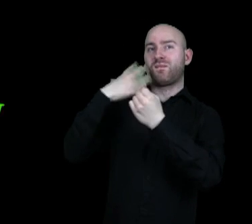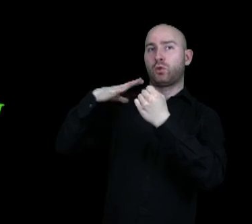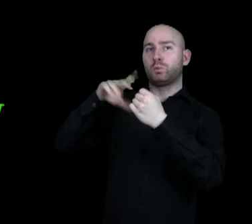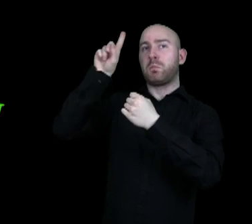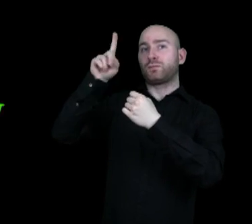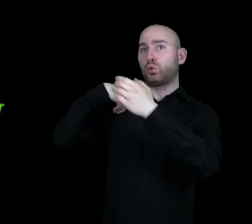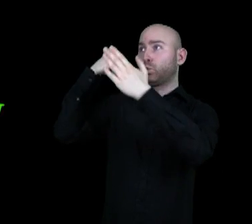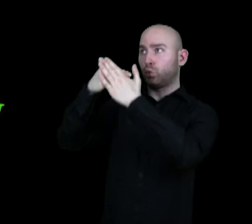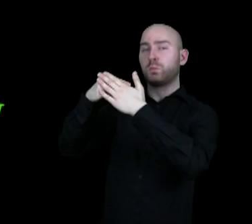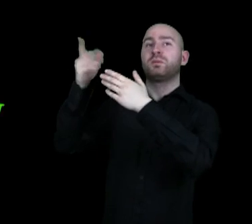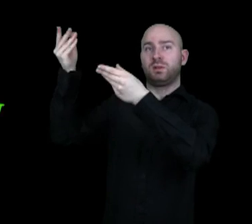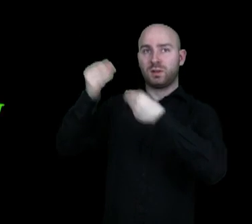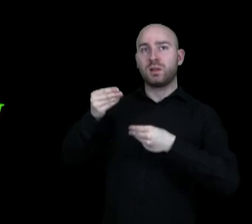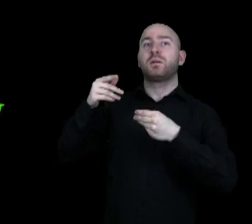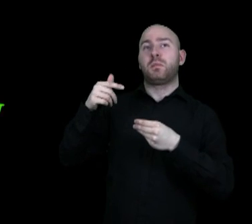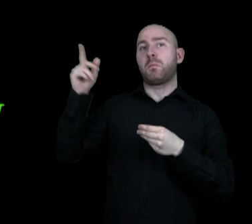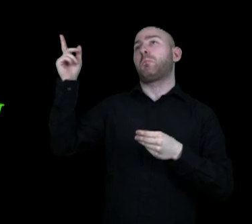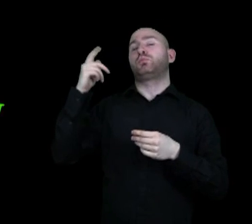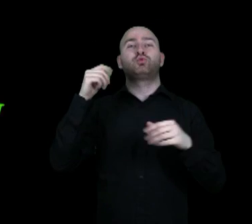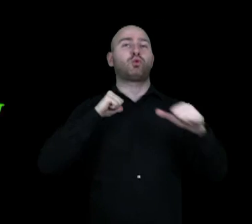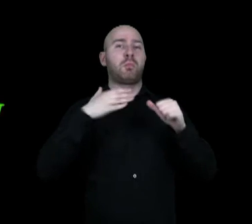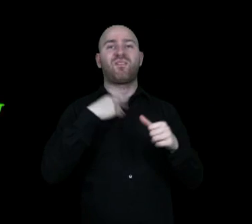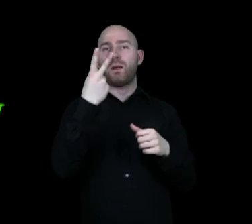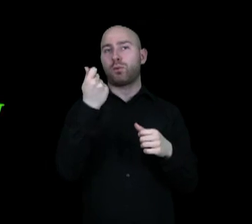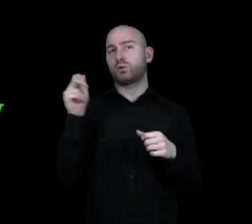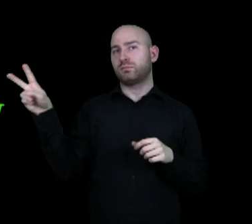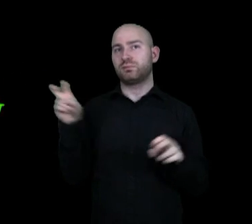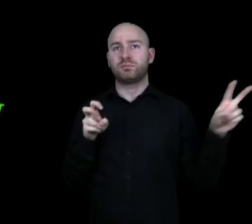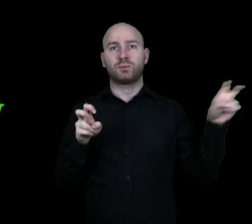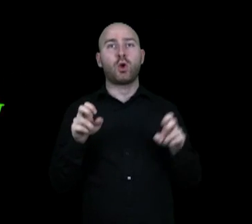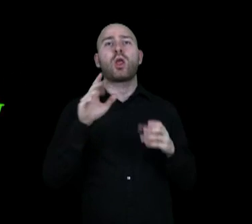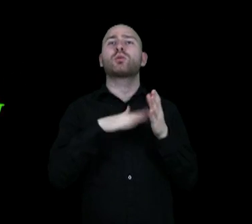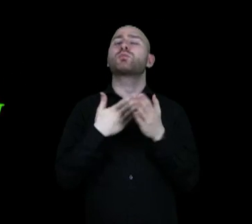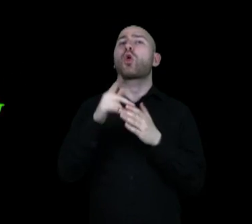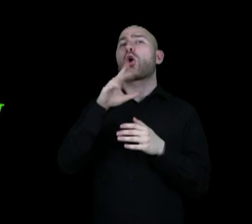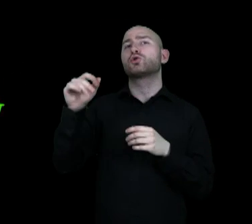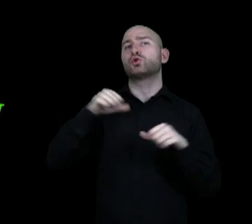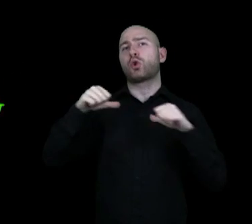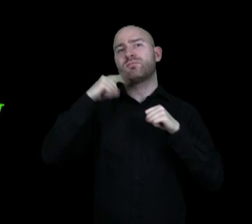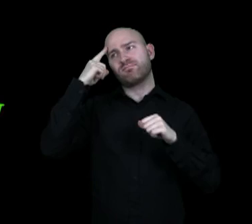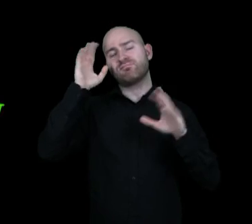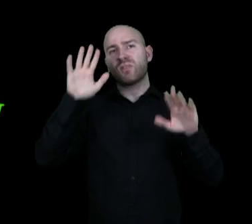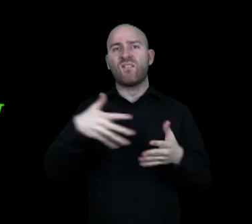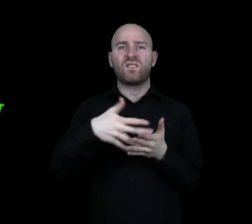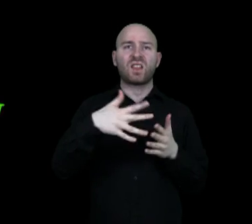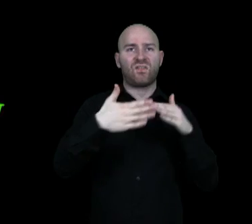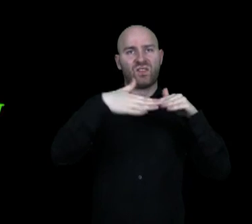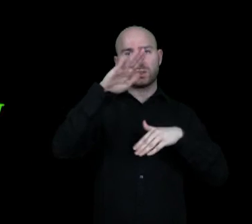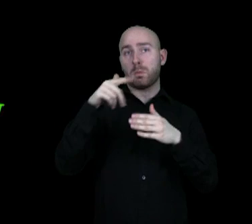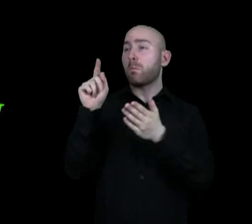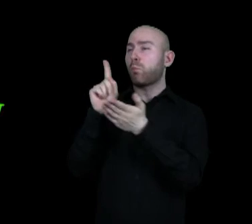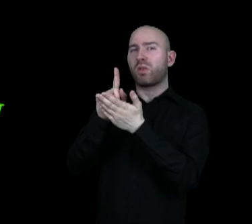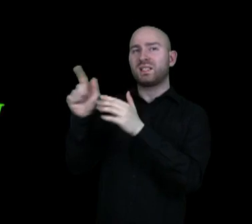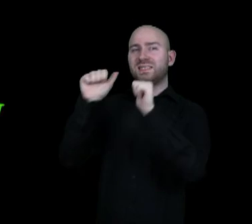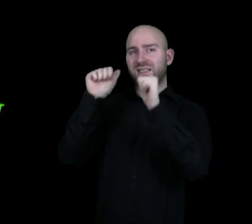Jeśli postanowi wydać więcej, a powiedzmy, że podatki będą stałe, nie zmaleje więc popyt w gospodarce, rząd może